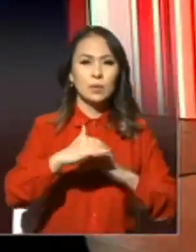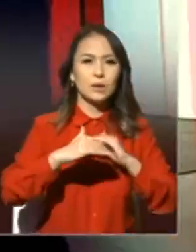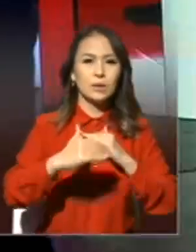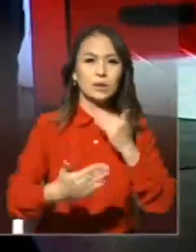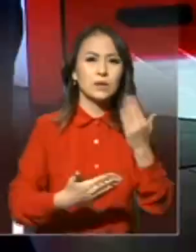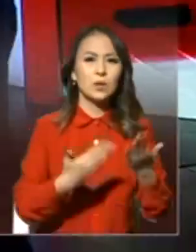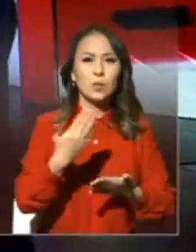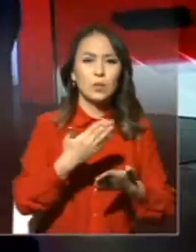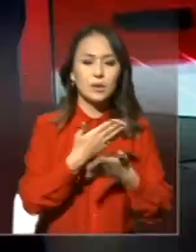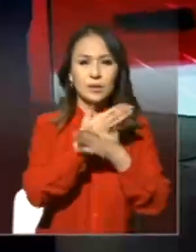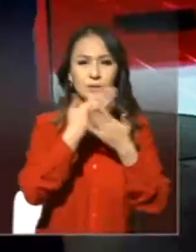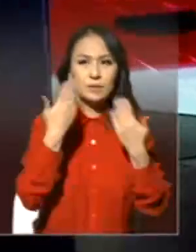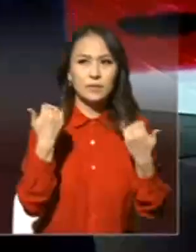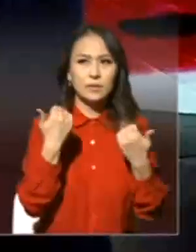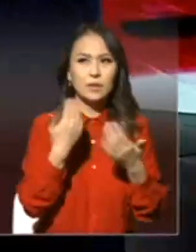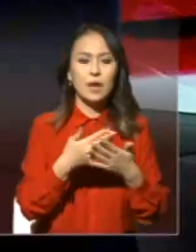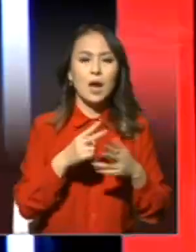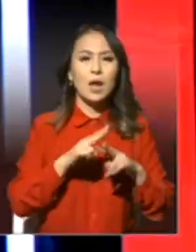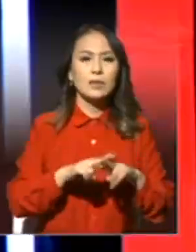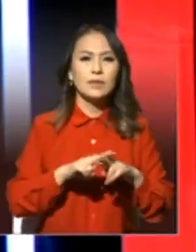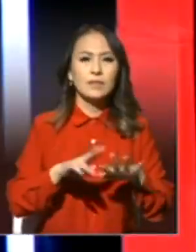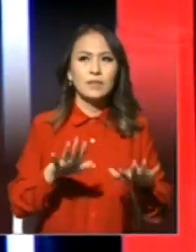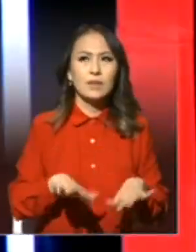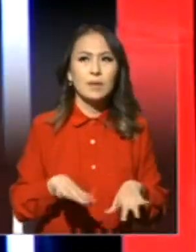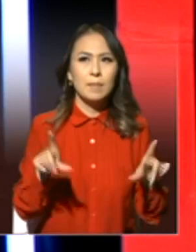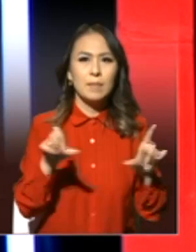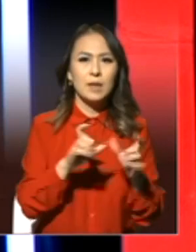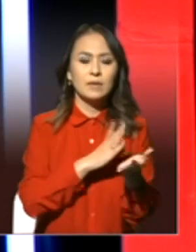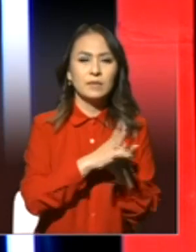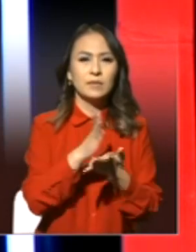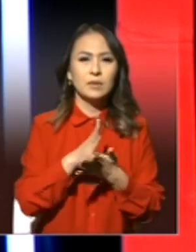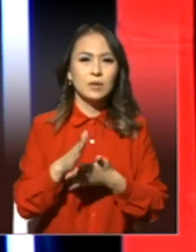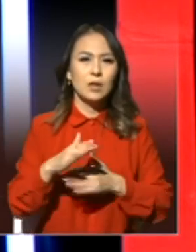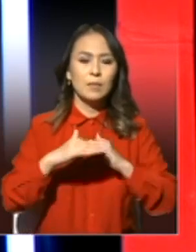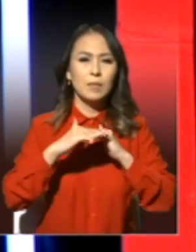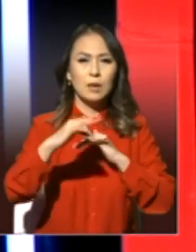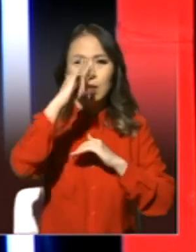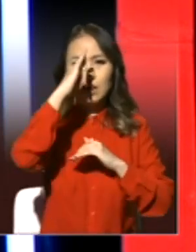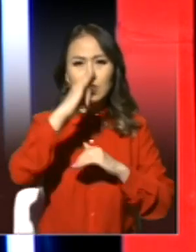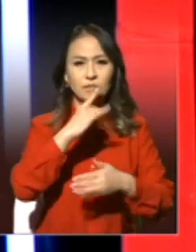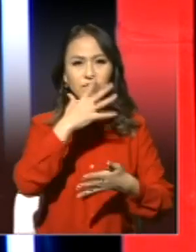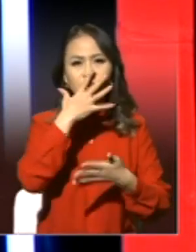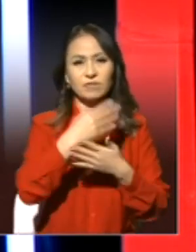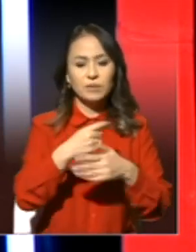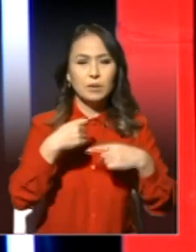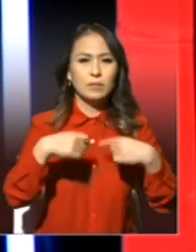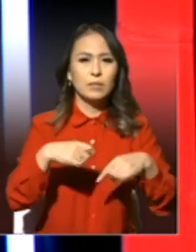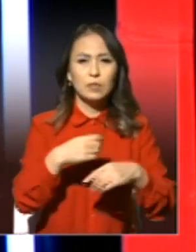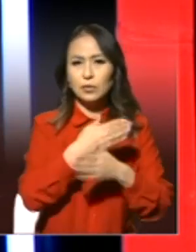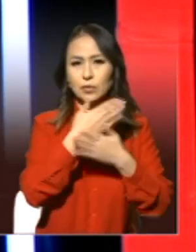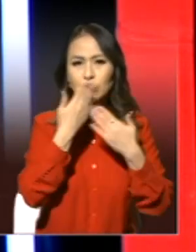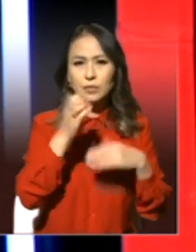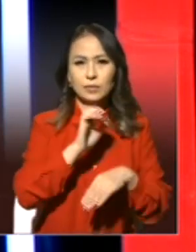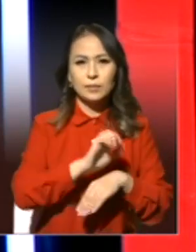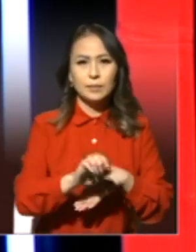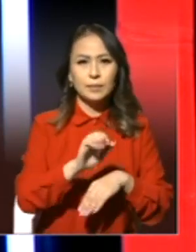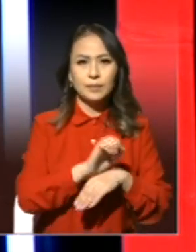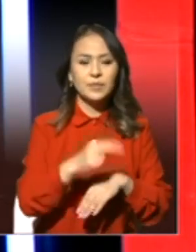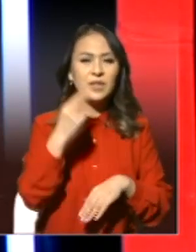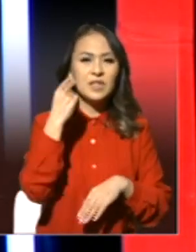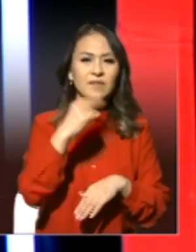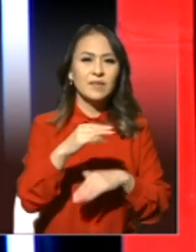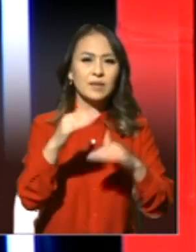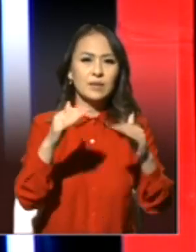мысалы Астанада кейбір жаңағы үлкен сауда орталықтарына барсаңыз өзіміздің отандық өнімдерді таппай қаласыз ғой. Келісетін шығарсыздар. Әрине шығып дейсіз. Олардың сапасы төмен, сырттан